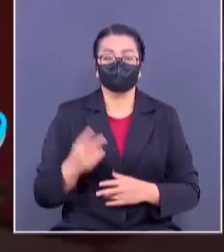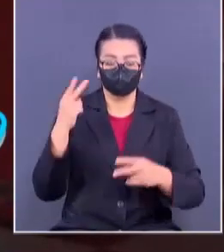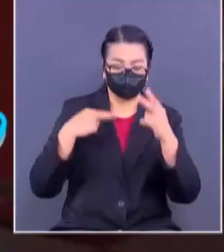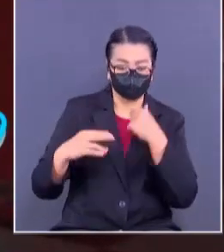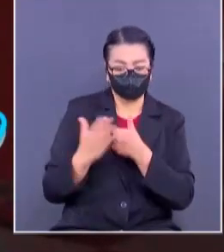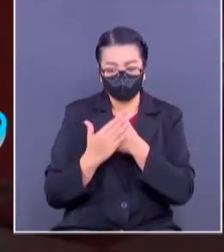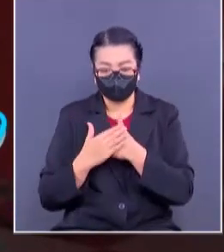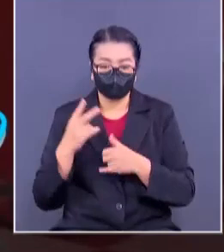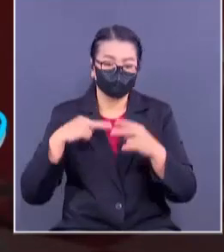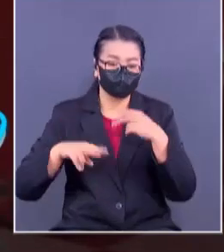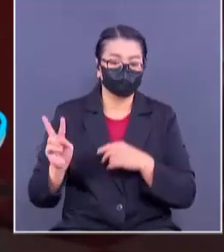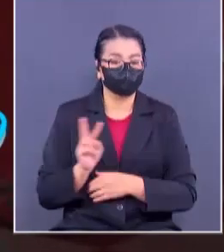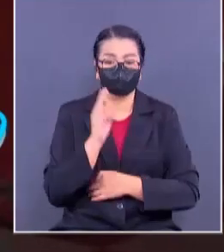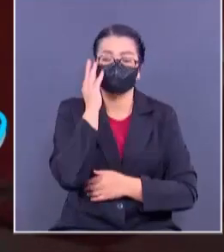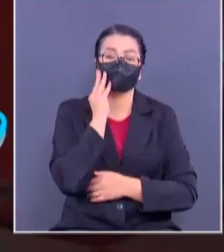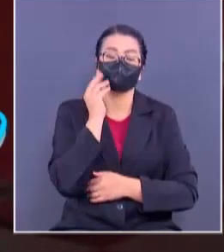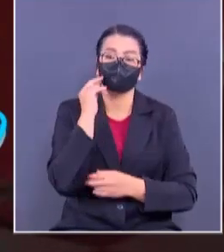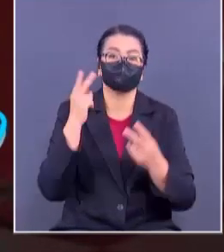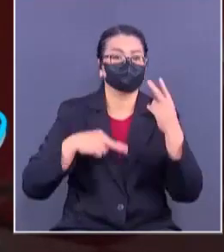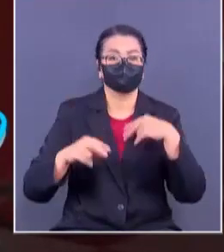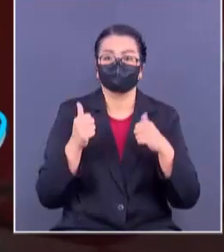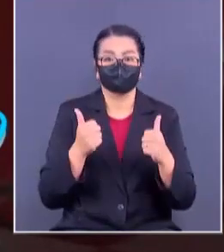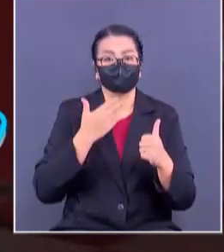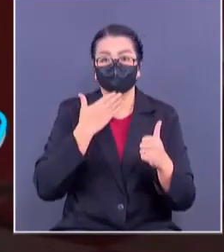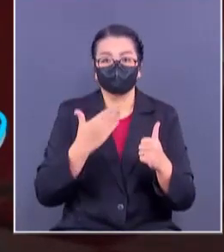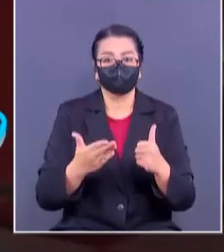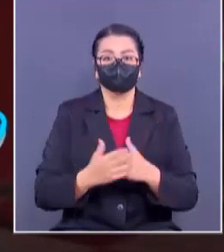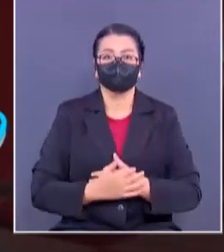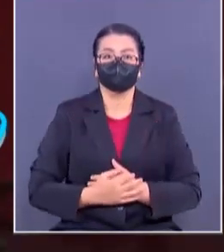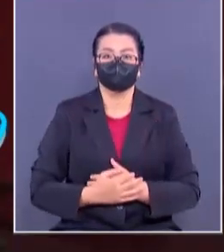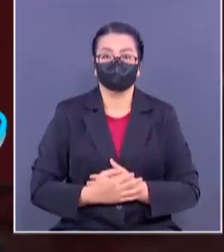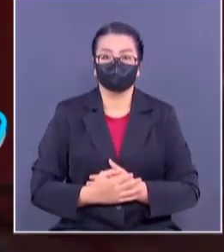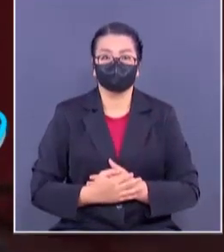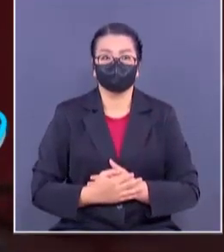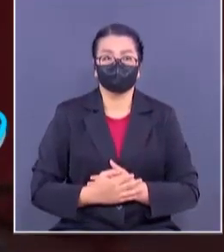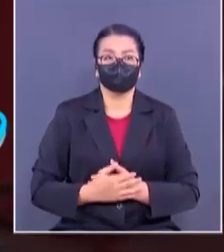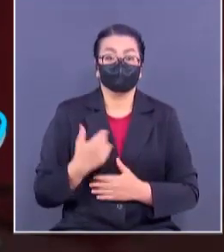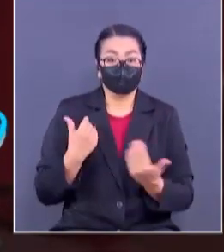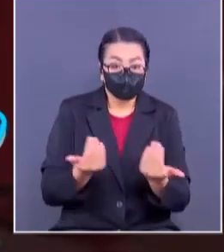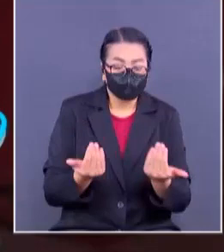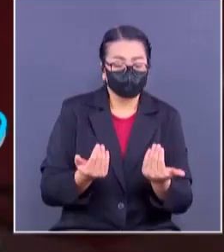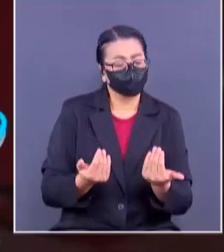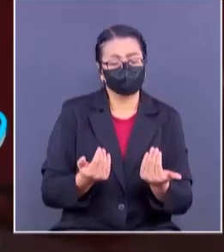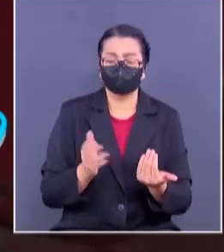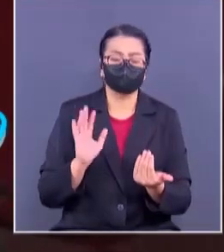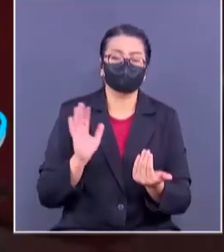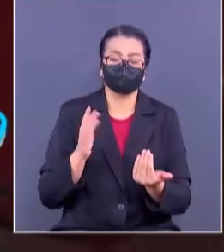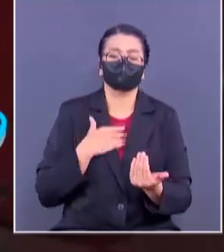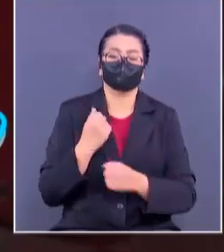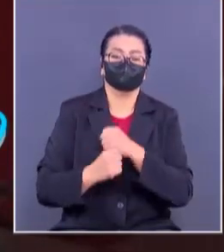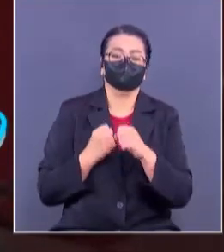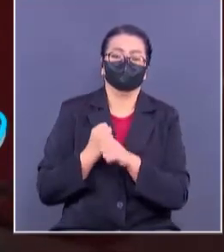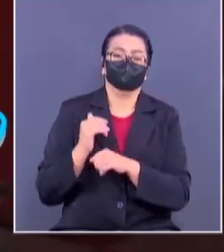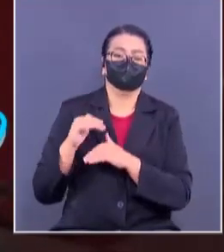แลดีนะคะถือว่าก็ดีมากๆตั้งแต่เคยเจอคนมาเรื่องการมีลูกเหรอคะคงยังไม่มีอะค่ะเพราะว่